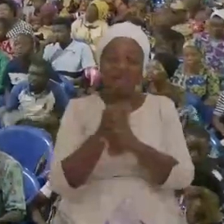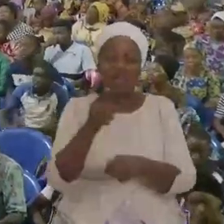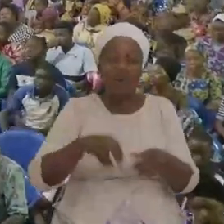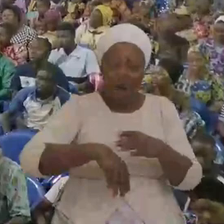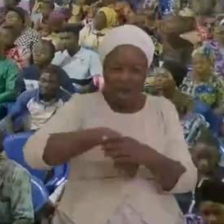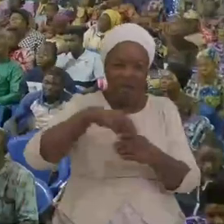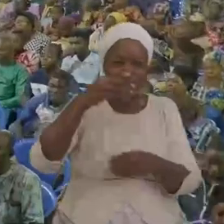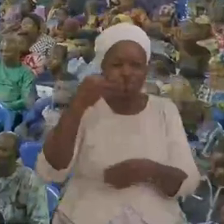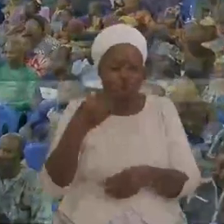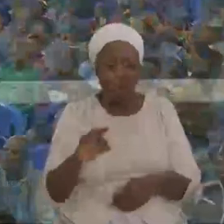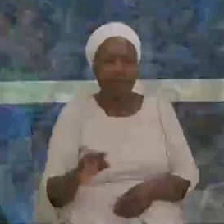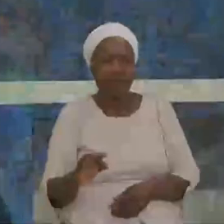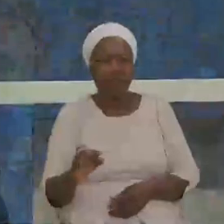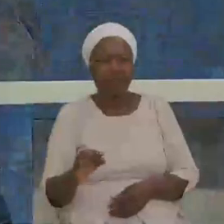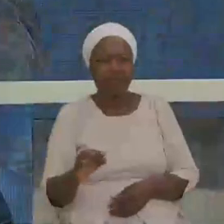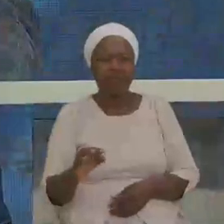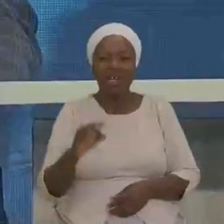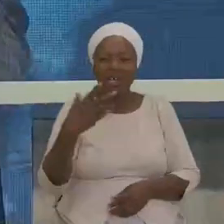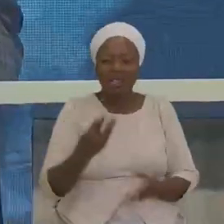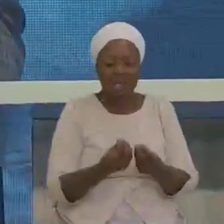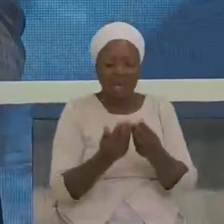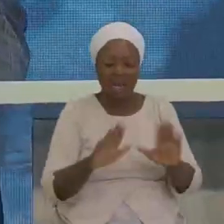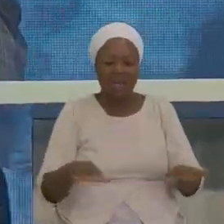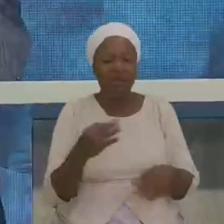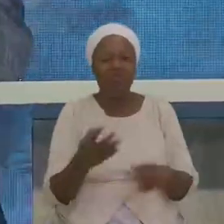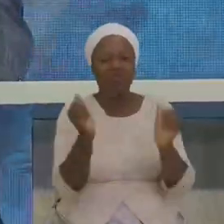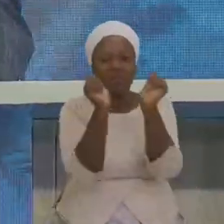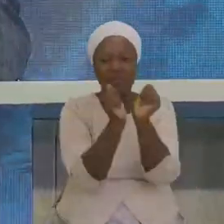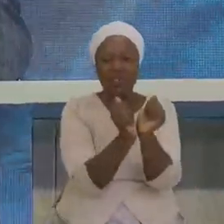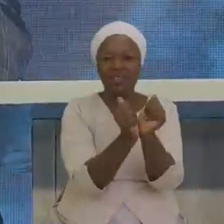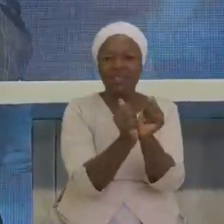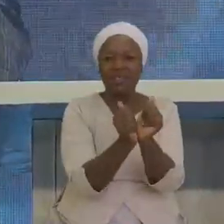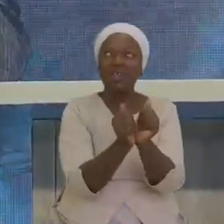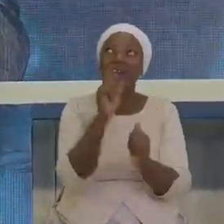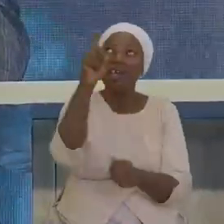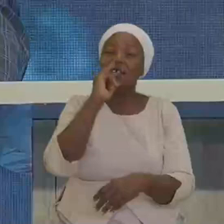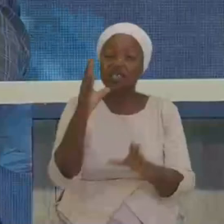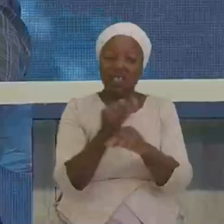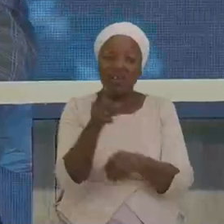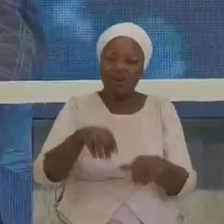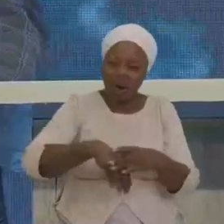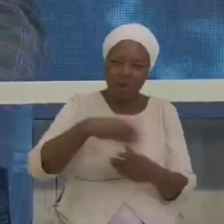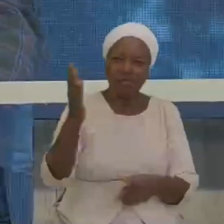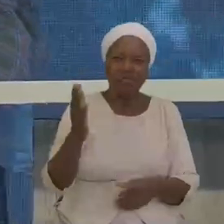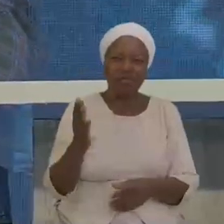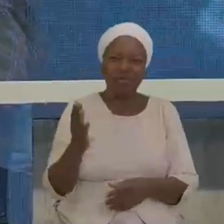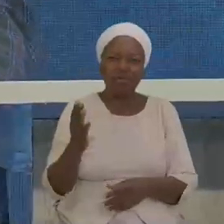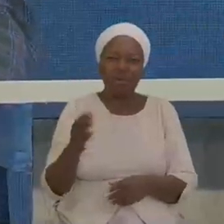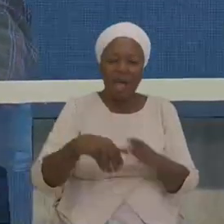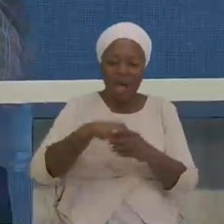Il te fera sortir d'abord du pays de la servitude. Il te fera sortir